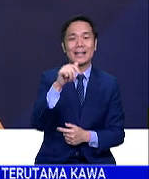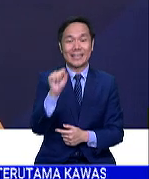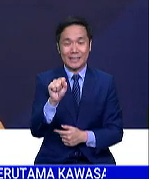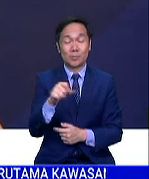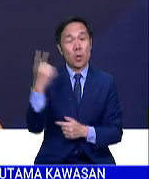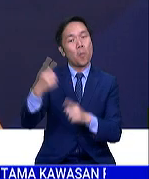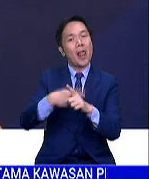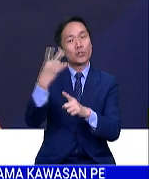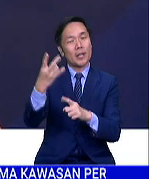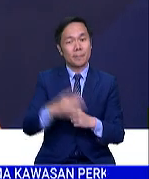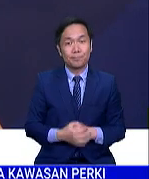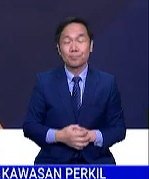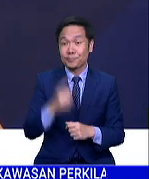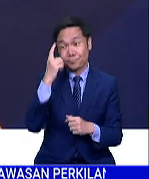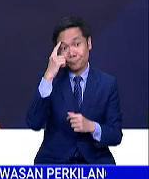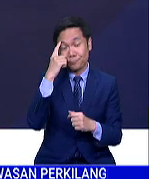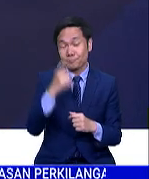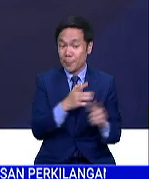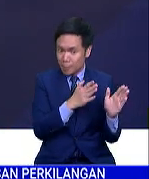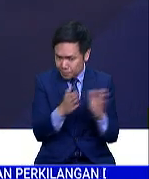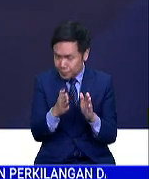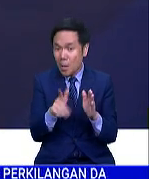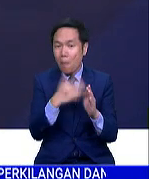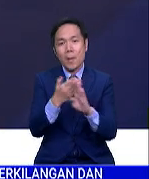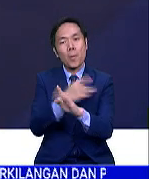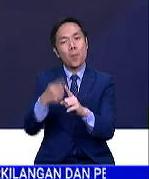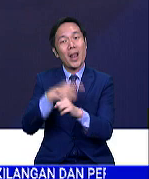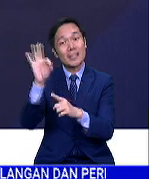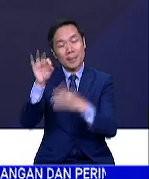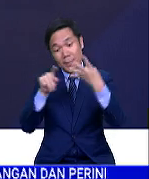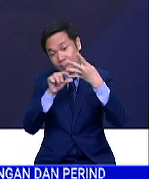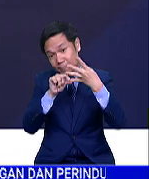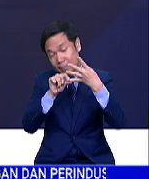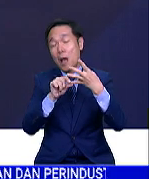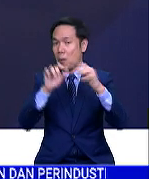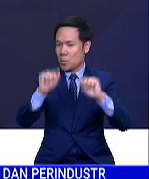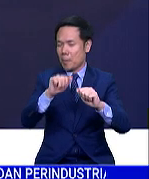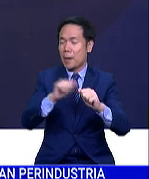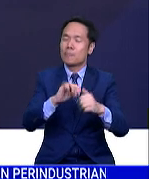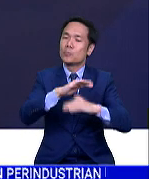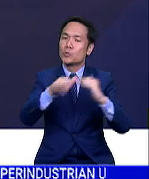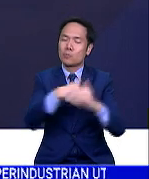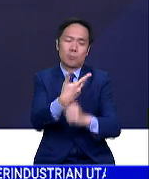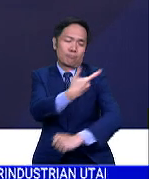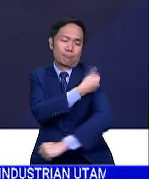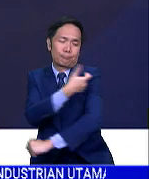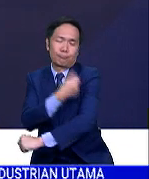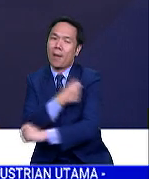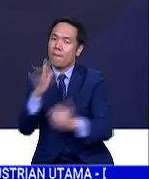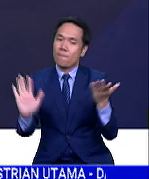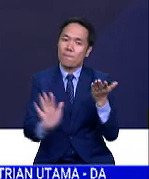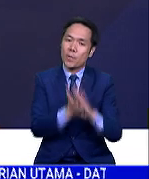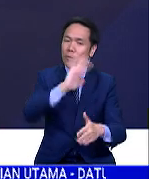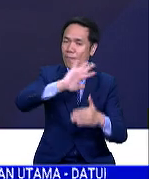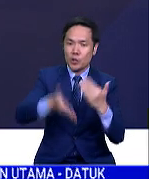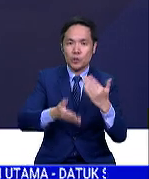dan kita jangka seperti saya sebut tadi, by end of September we should be able to complete the whole exercise. And insyaAllah